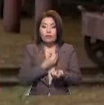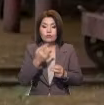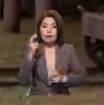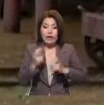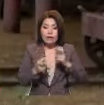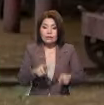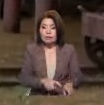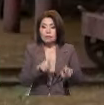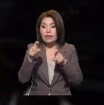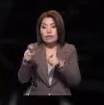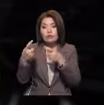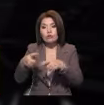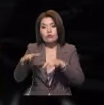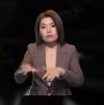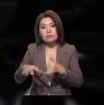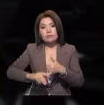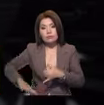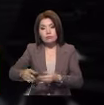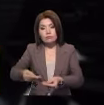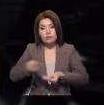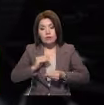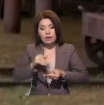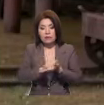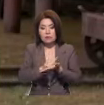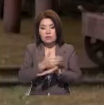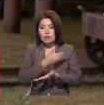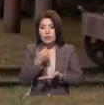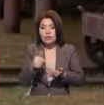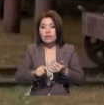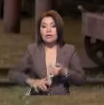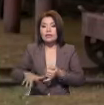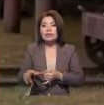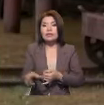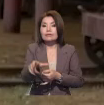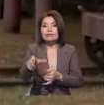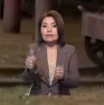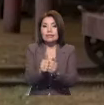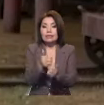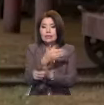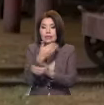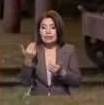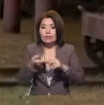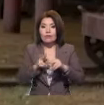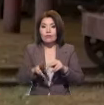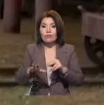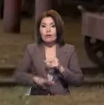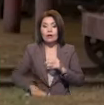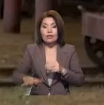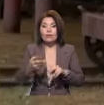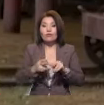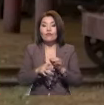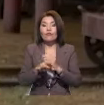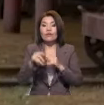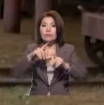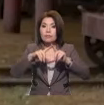көшіру үшін балама жер берулер керек. Ол құжатта көрсетілмеген және онда жер Ертіс жағасында жоқ. Оның үстіне бұл су қорғау аумағына кіріп тұр. Бұл жерде